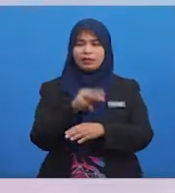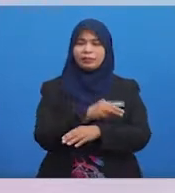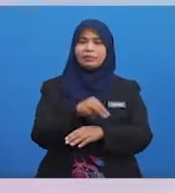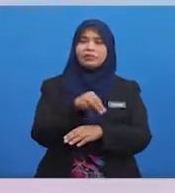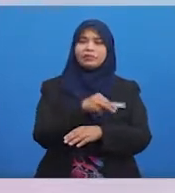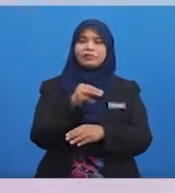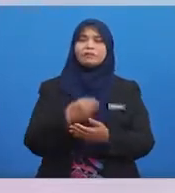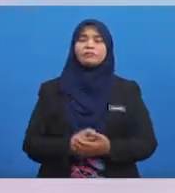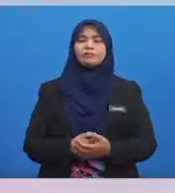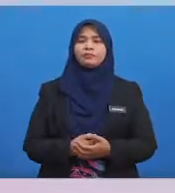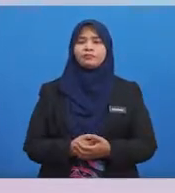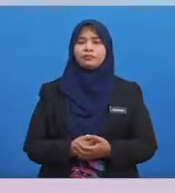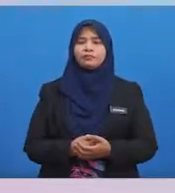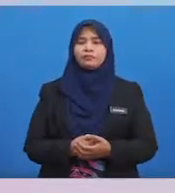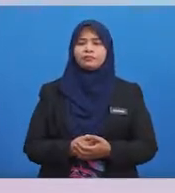jawab ya murid-murid